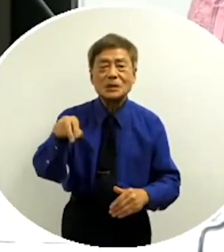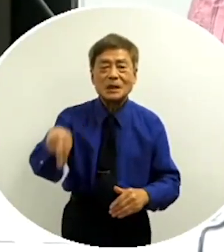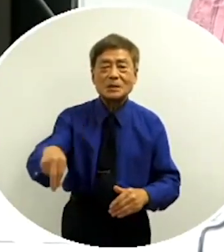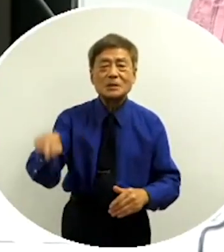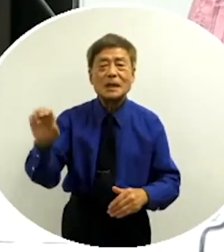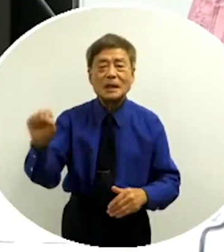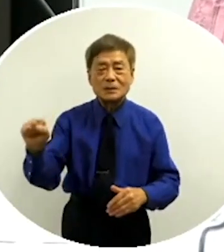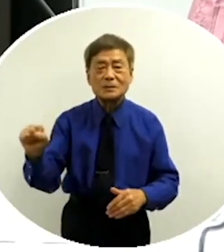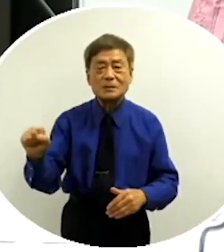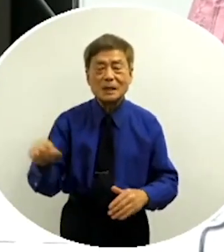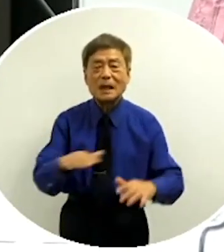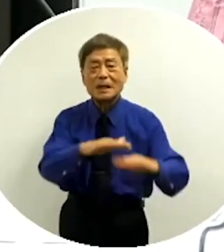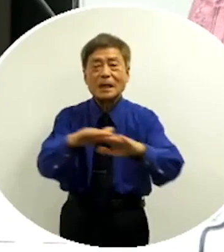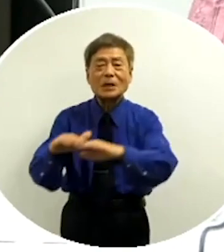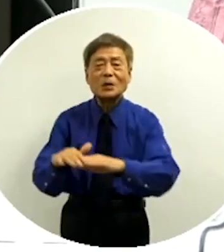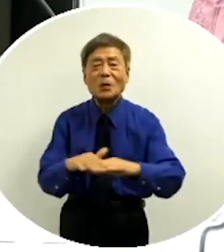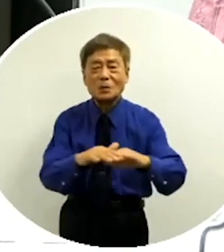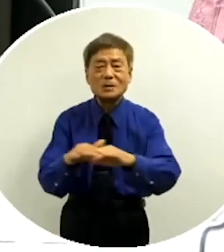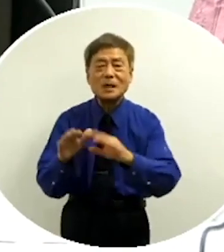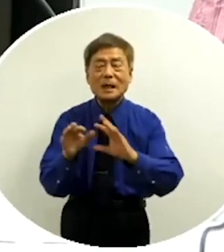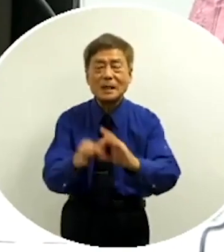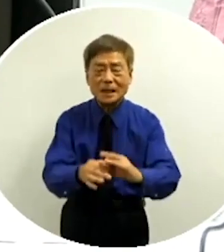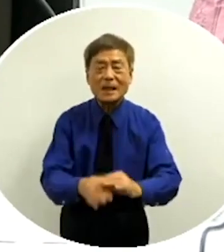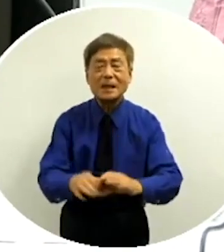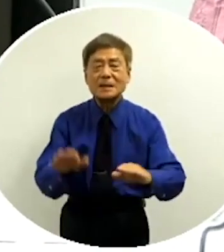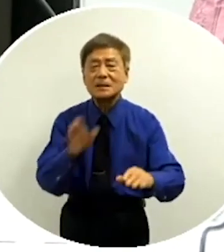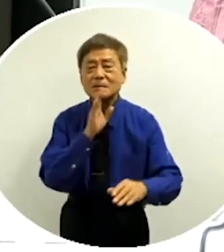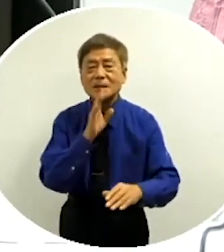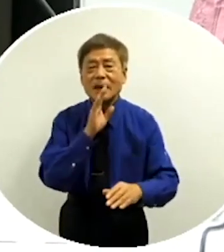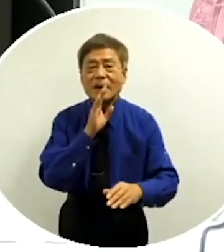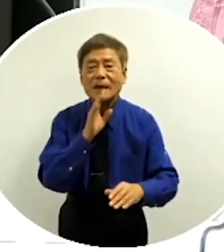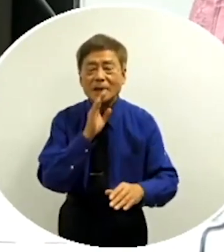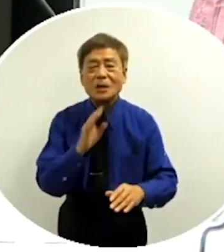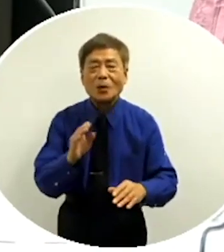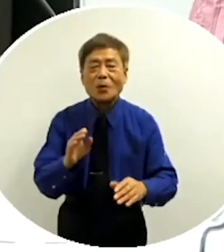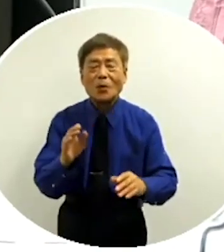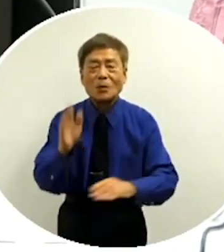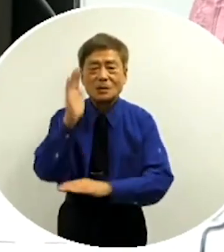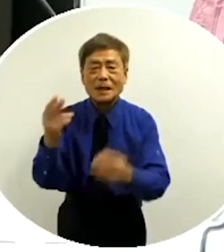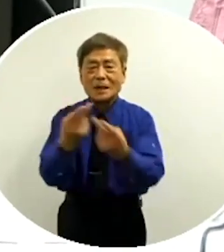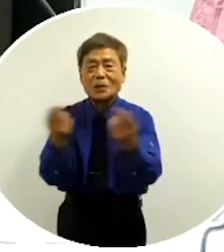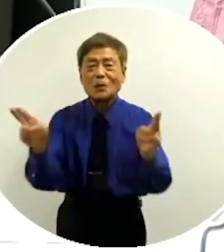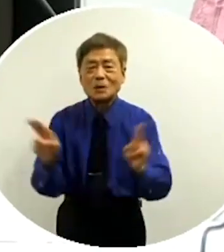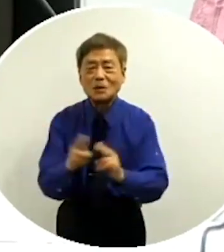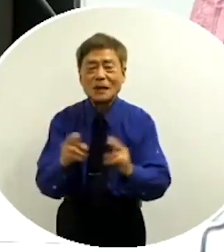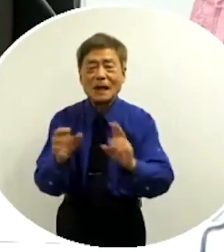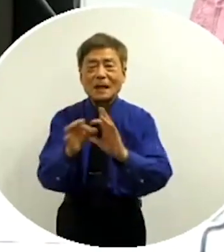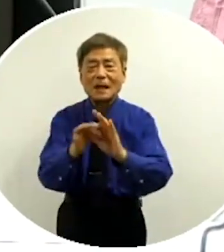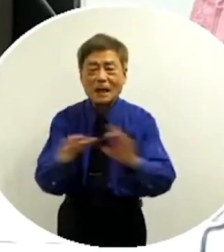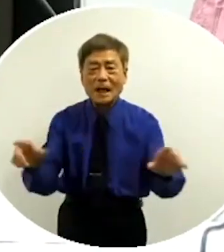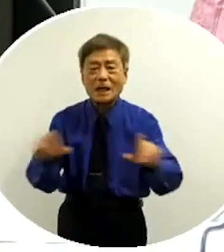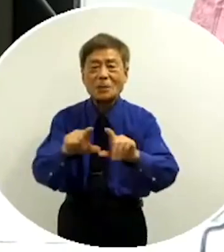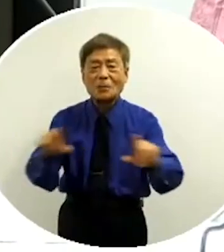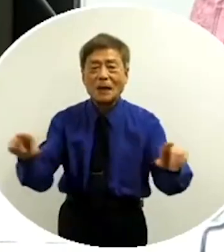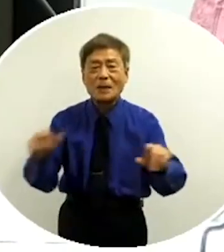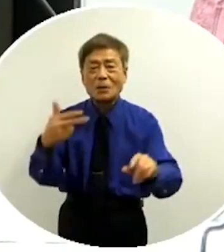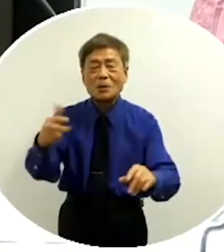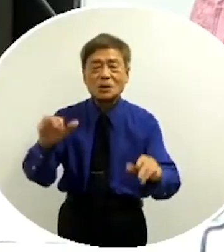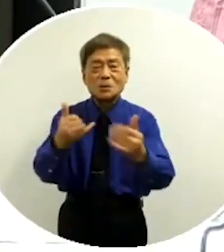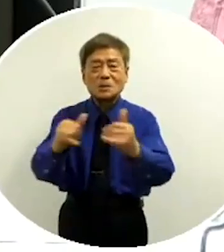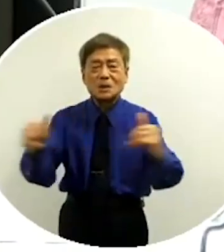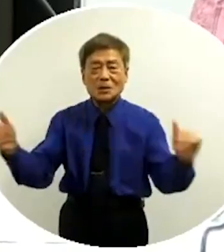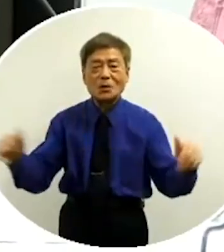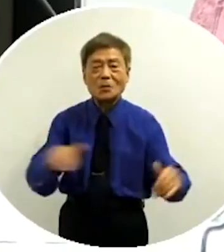ネットを使って無党派素を含む市民からの支持を得るためにはまあどのような戦略や